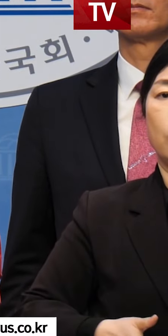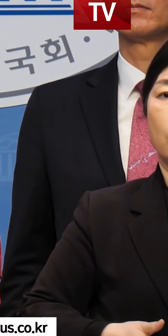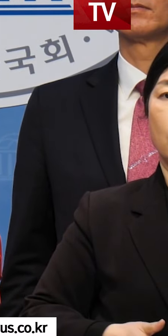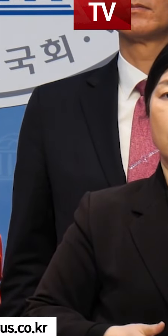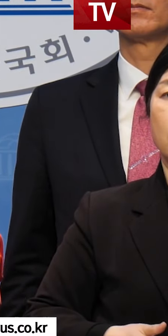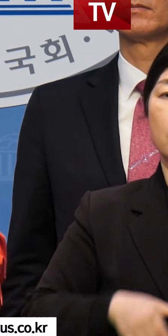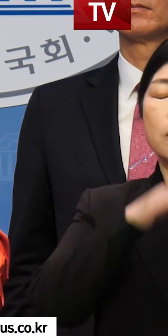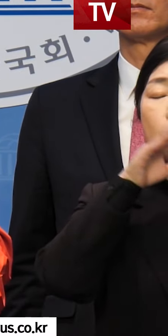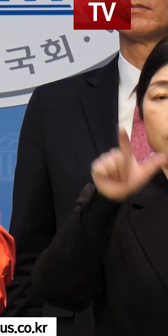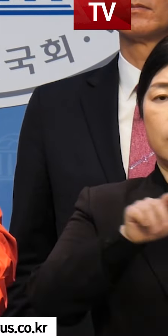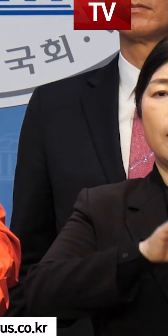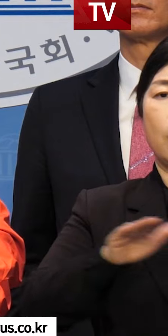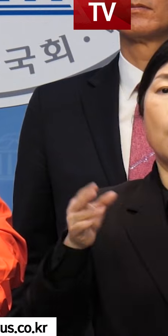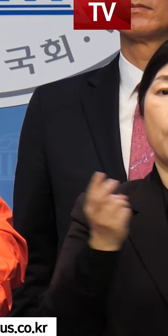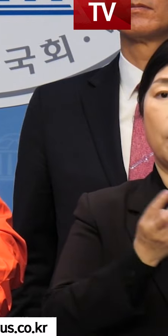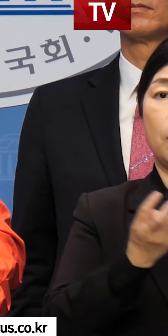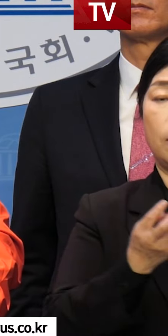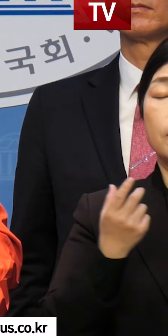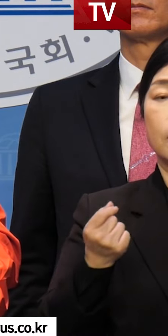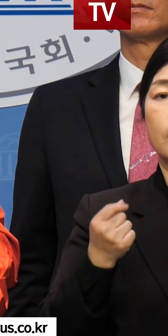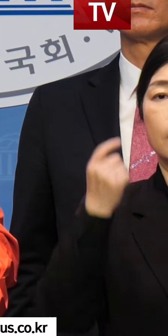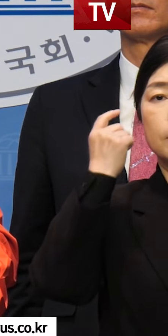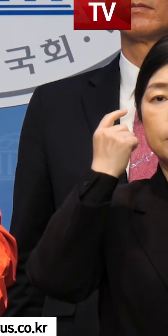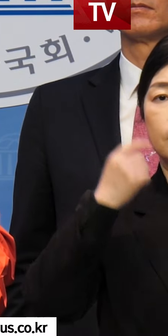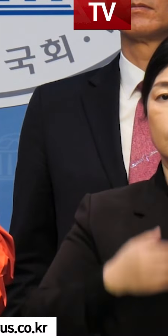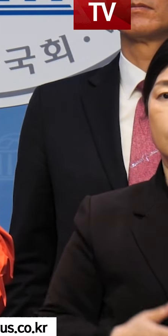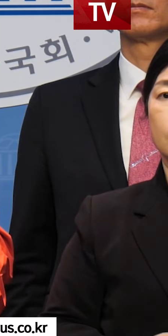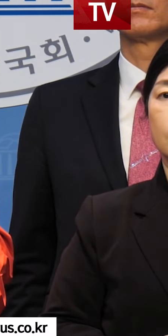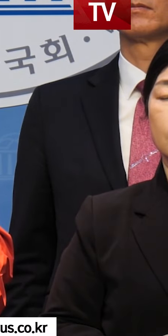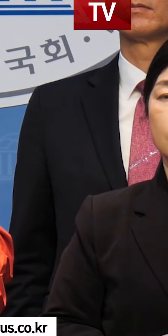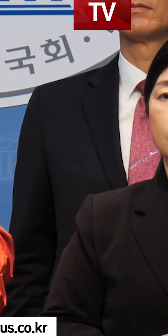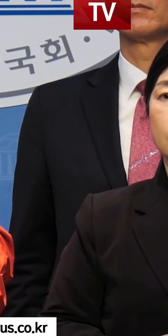현실적인 대안이 될 수 있다고 생각합니다.